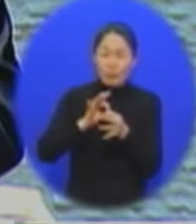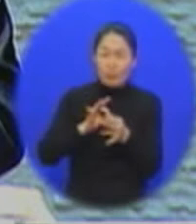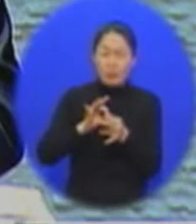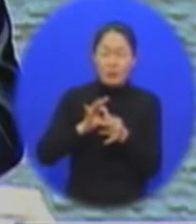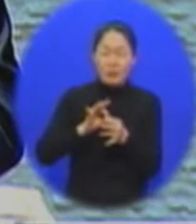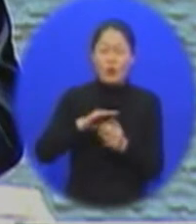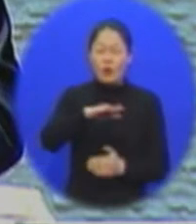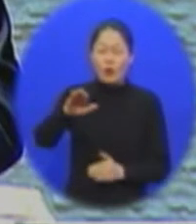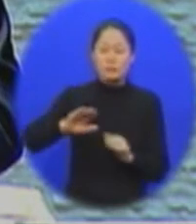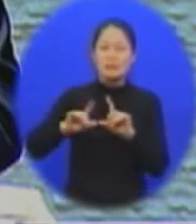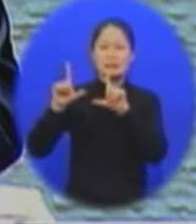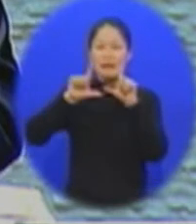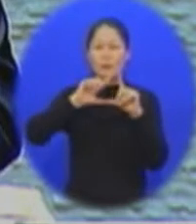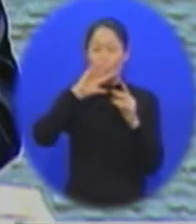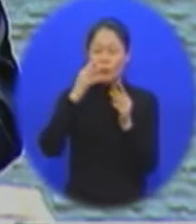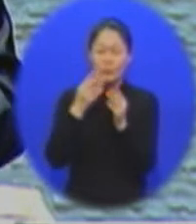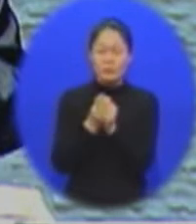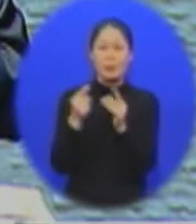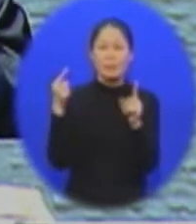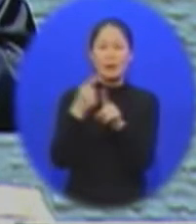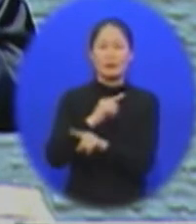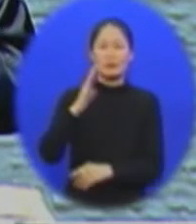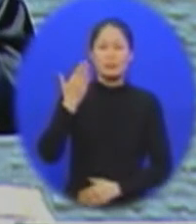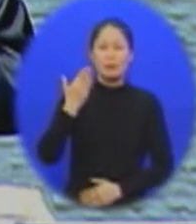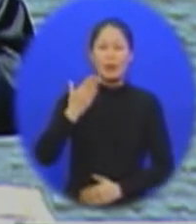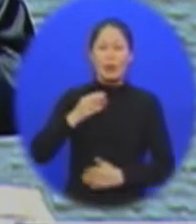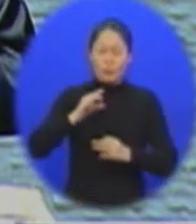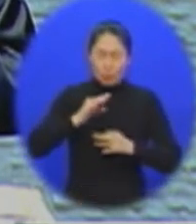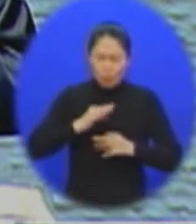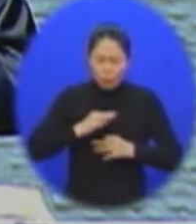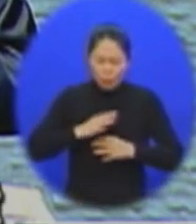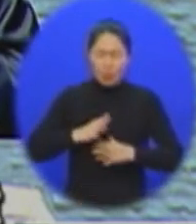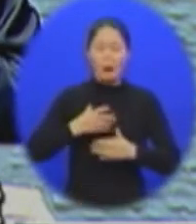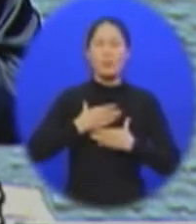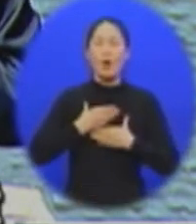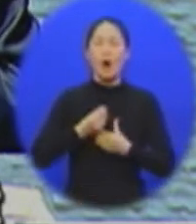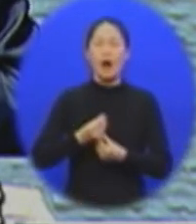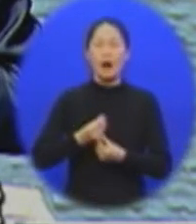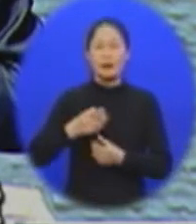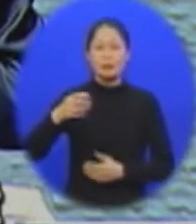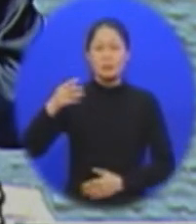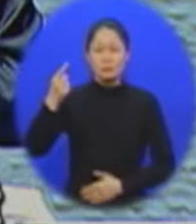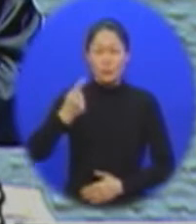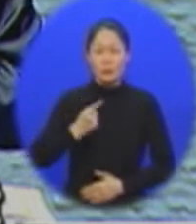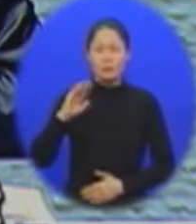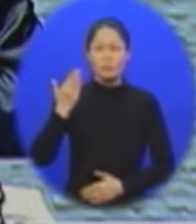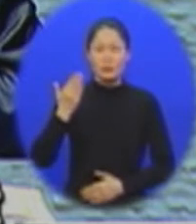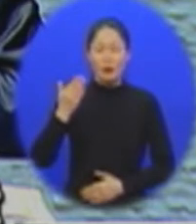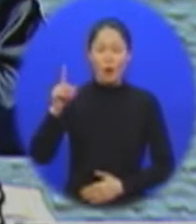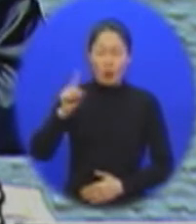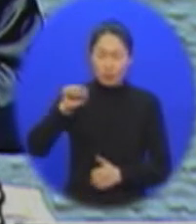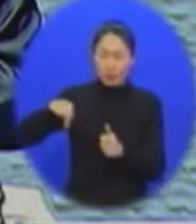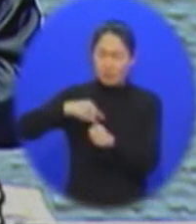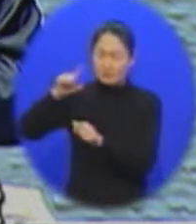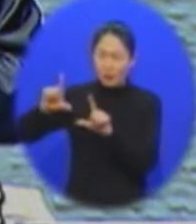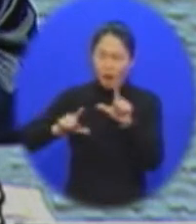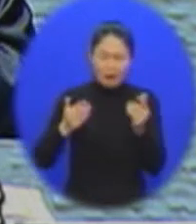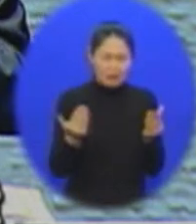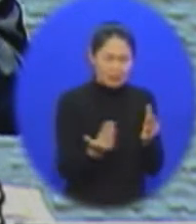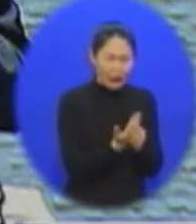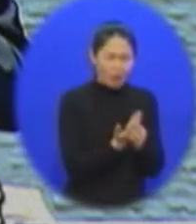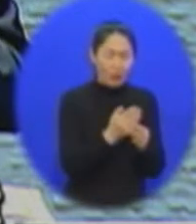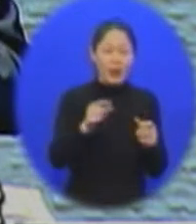바뀝니다 놀라운 평안이 와요 어떤 환경에도 어떤 사건 앞에서도